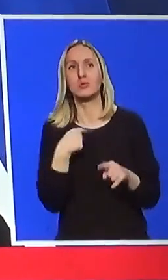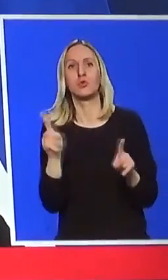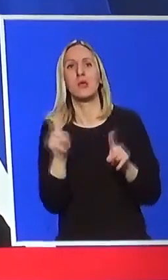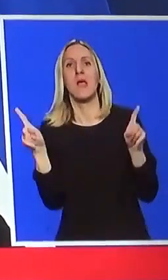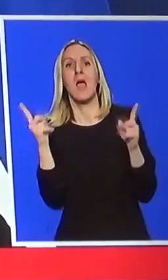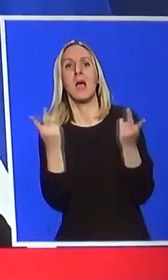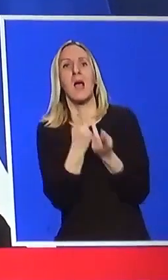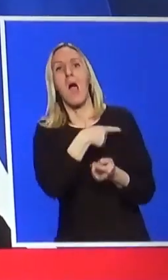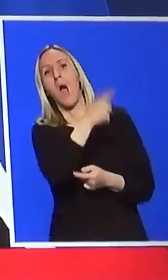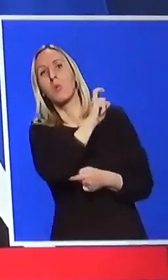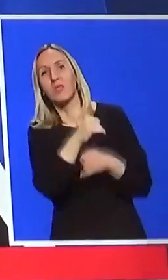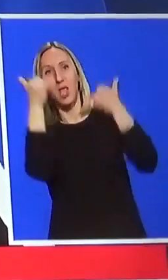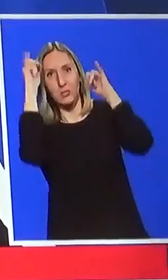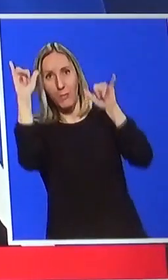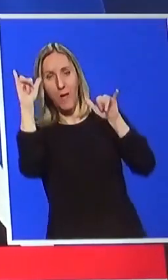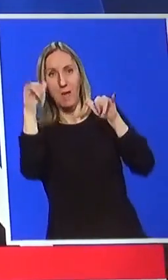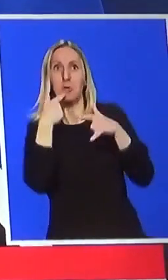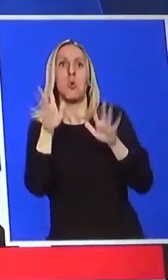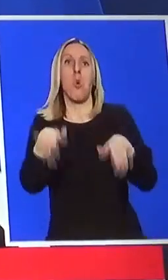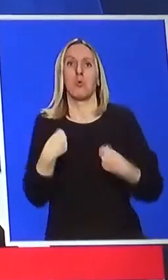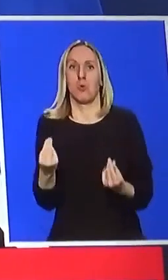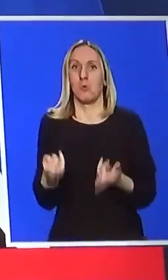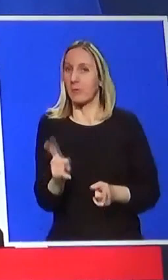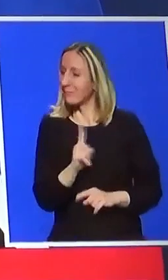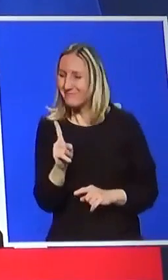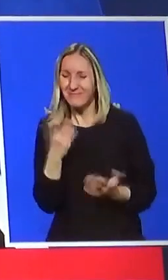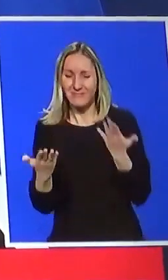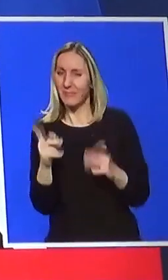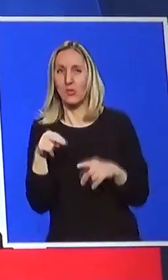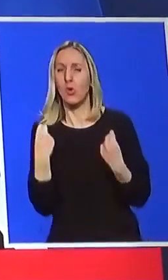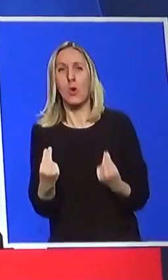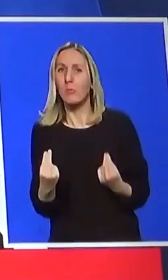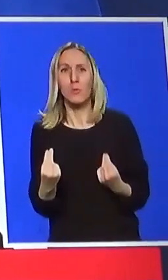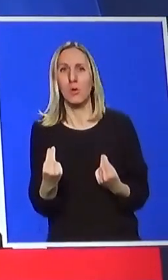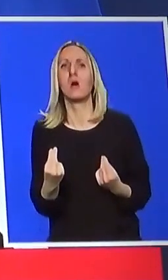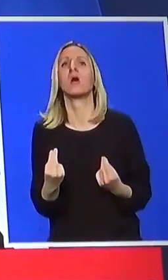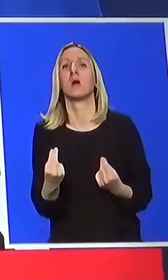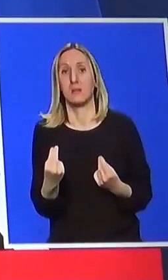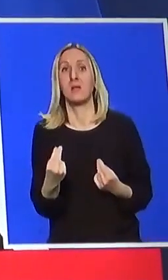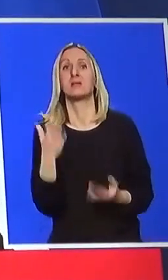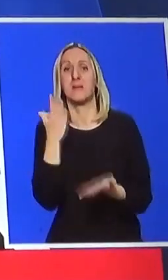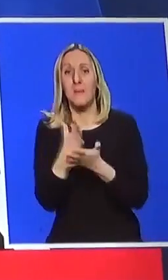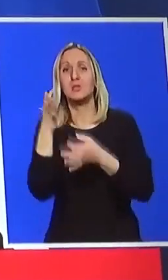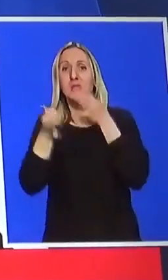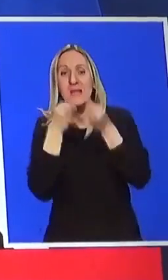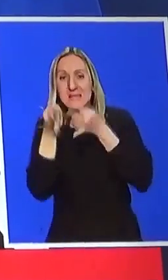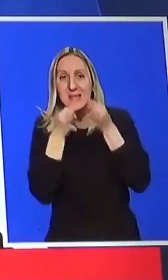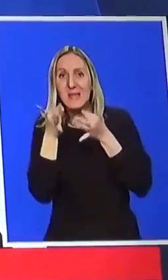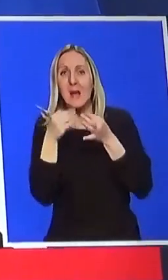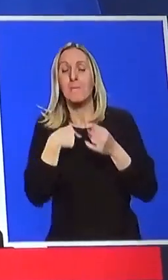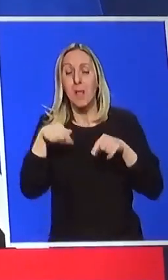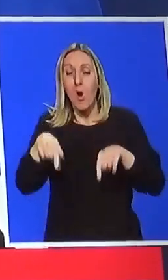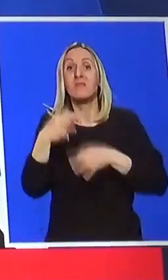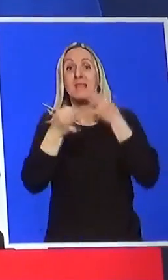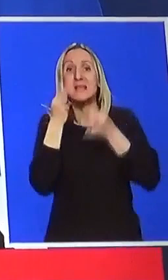toliko stotina umrlih, da bude jasno svima da se upravo testiraju one osobe